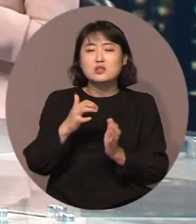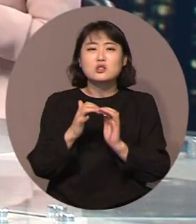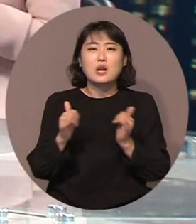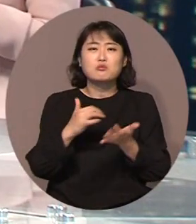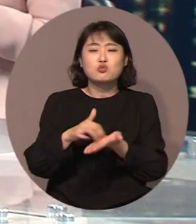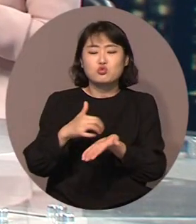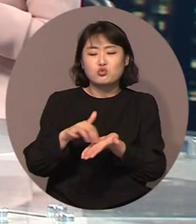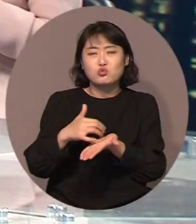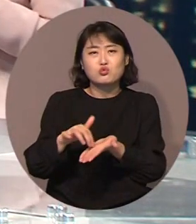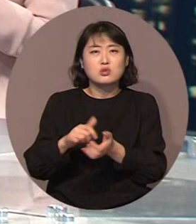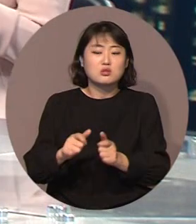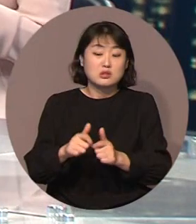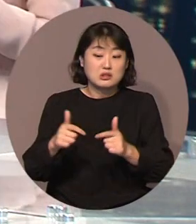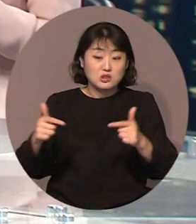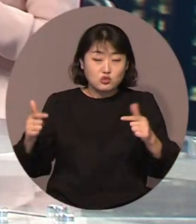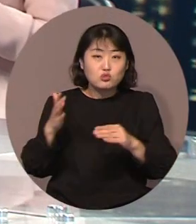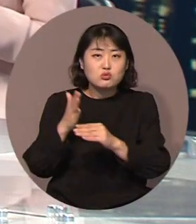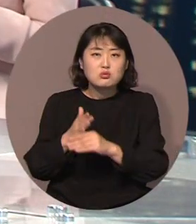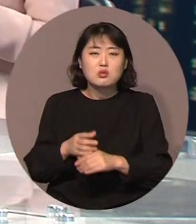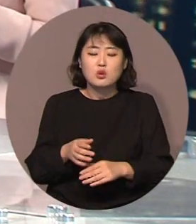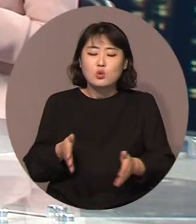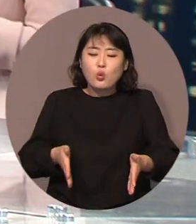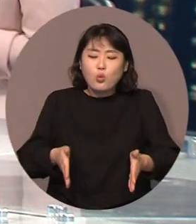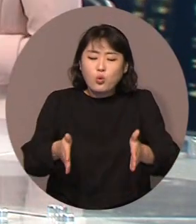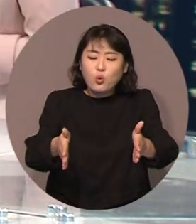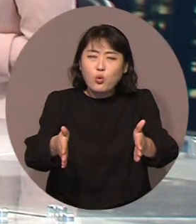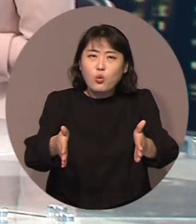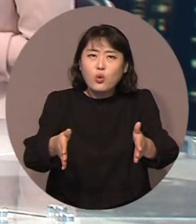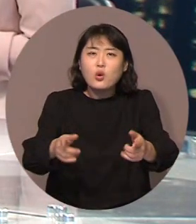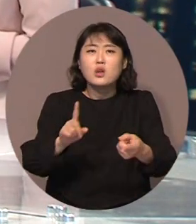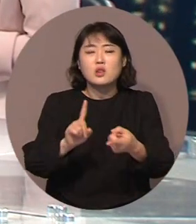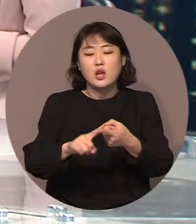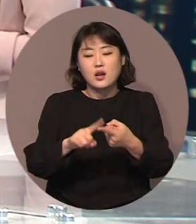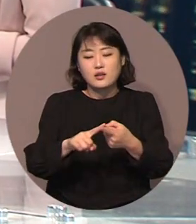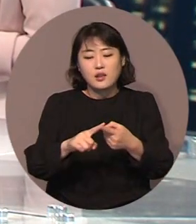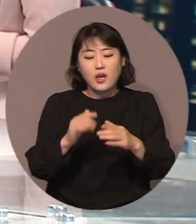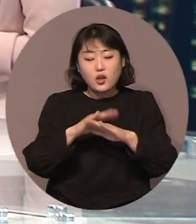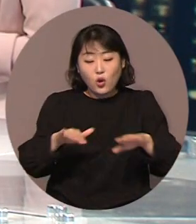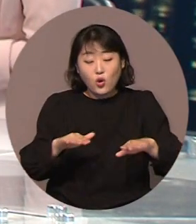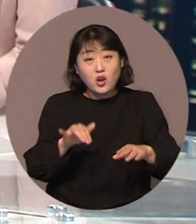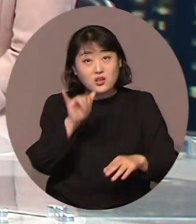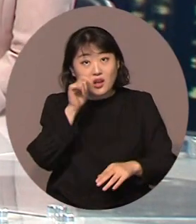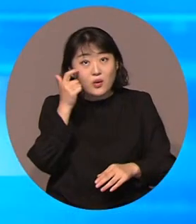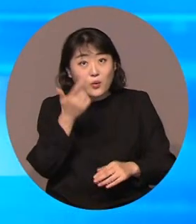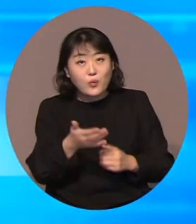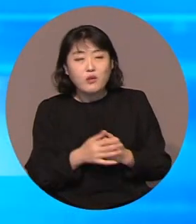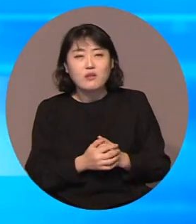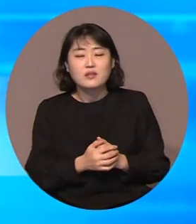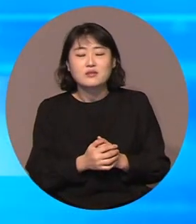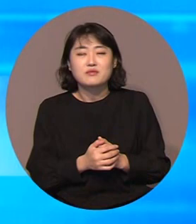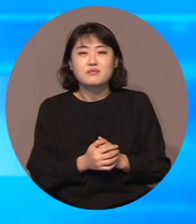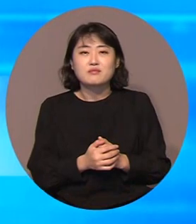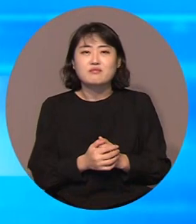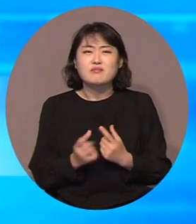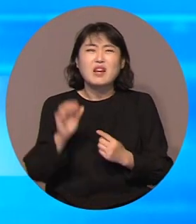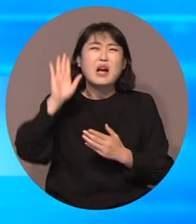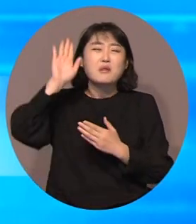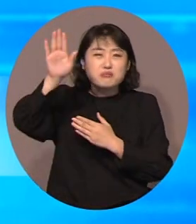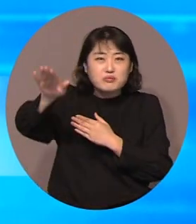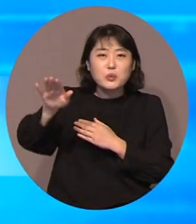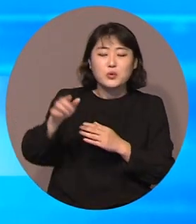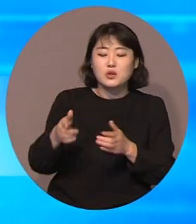이 도로도 정체에 대한 해결책이 있을까 궁금하거든요. 그렇습니다. 역시 장기적으로는